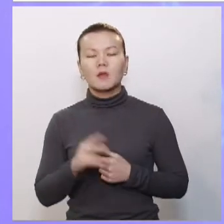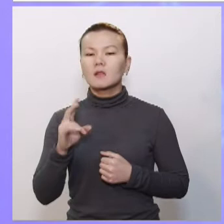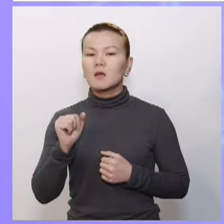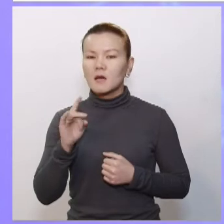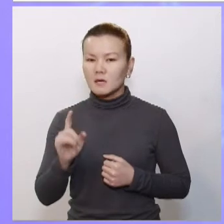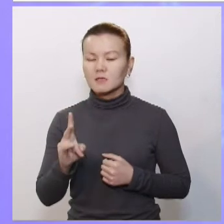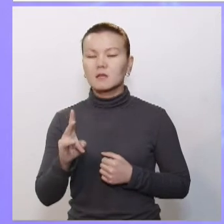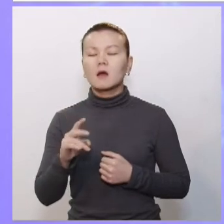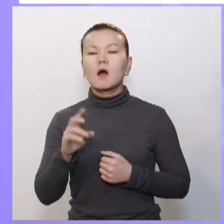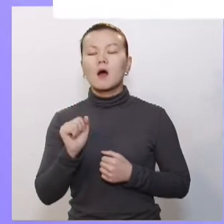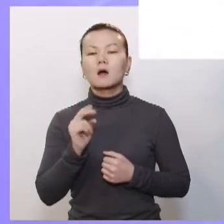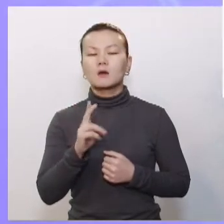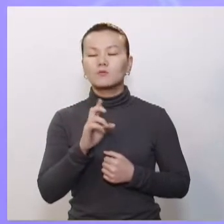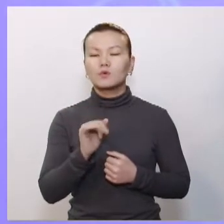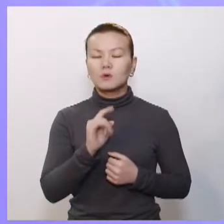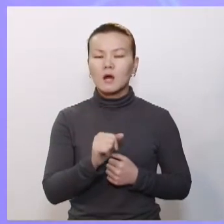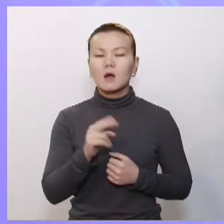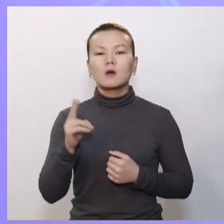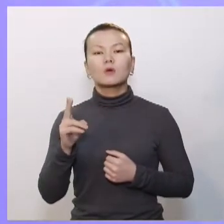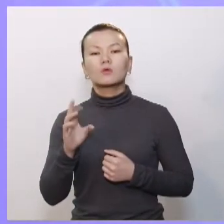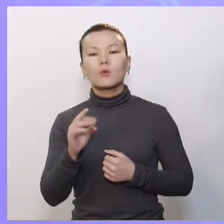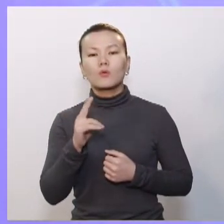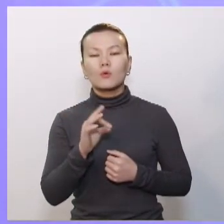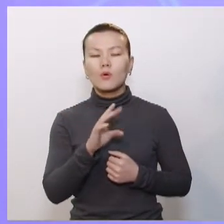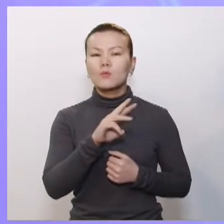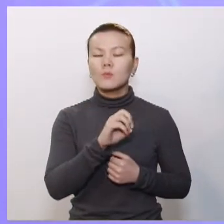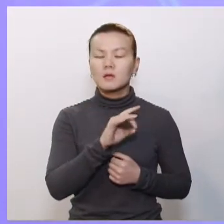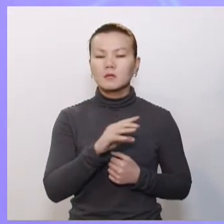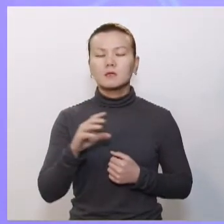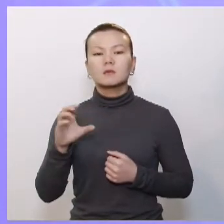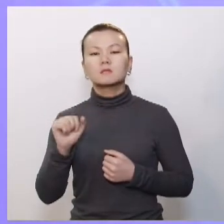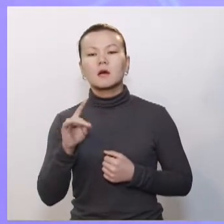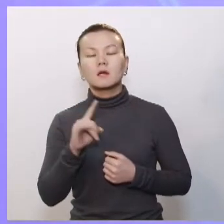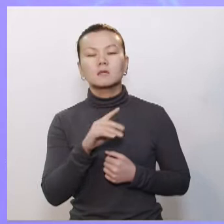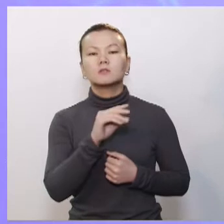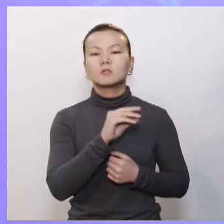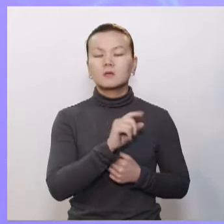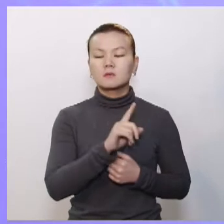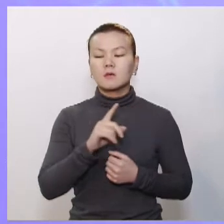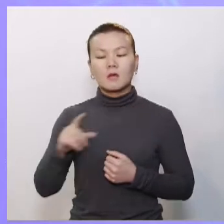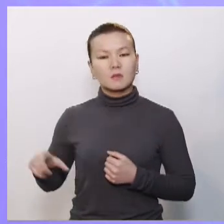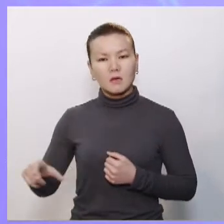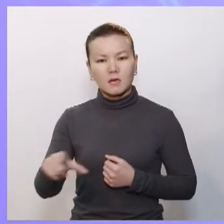Нарын, Акбура, Көкөмерен, Сары Жаз дарыялары бар.